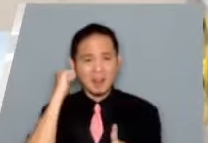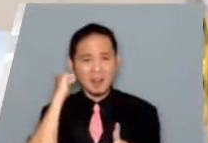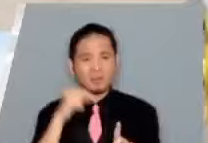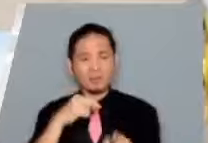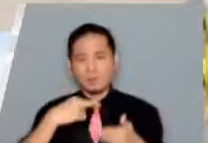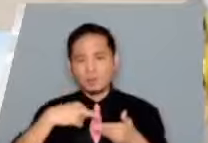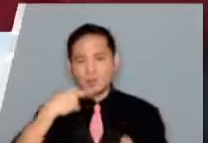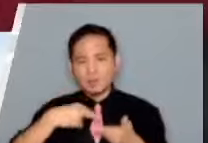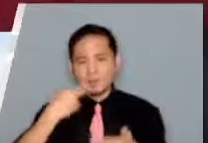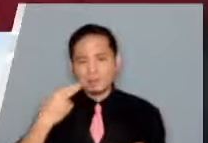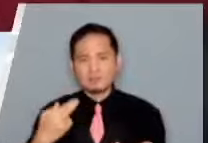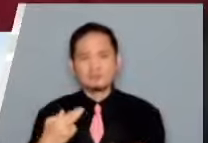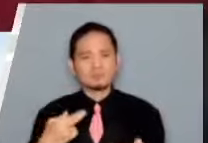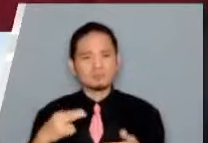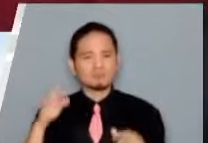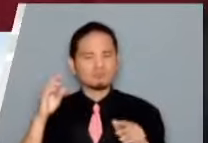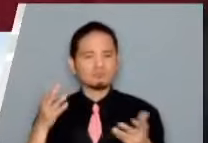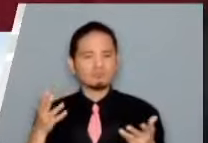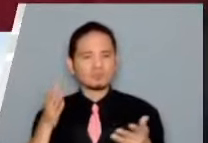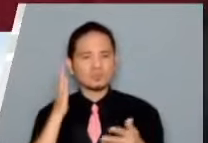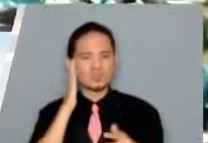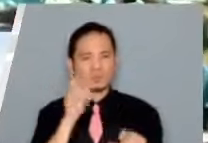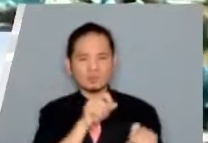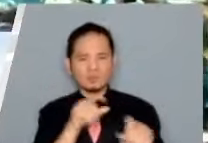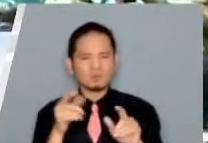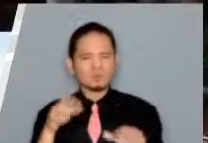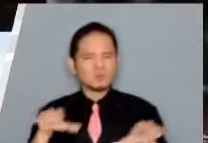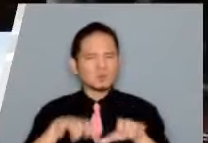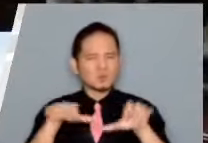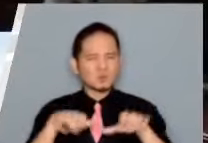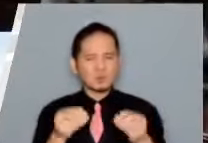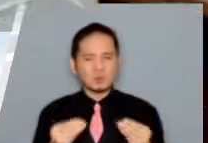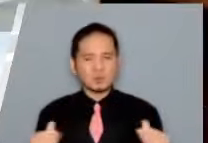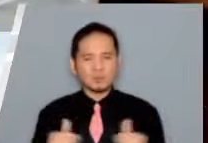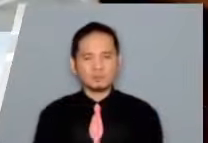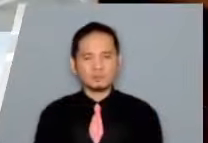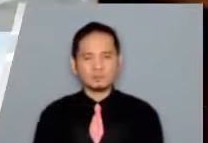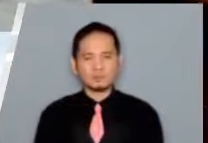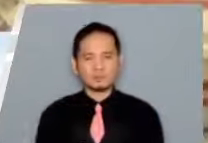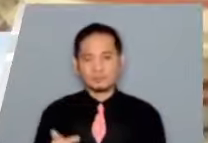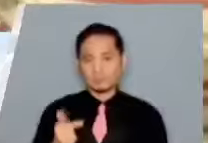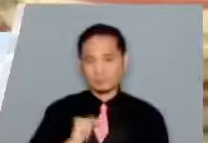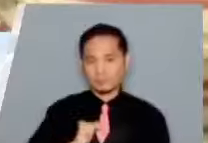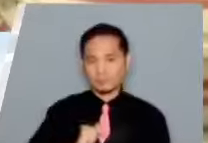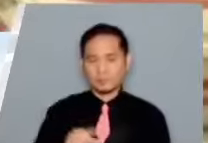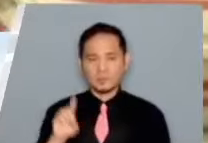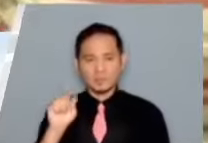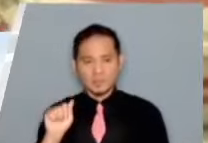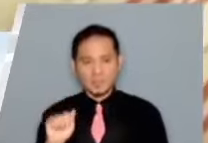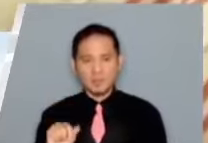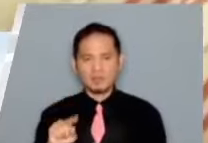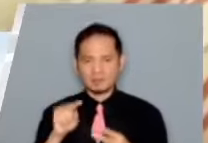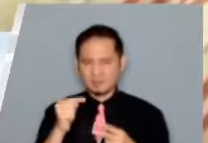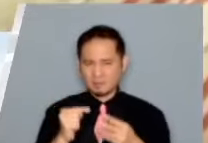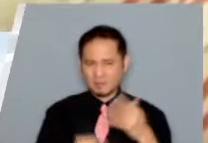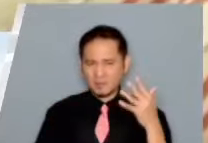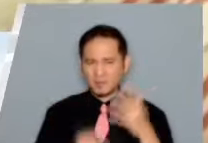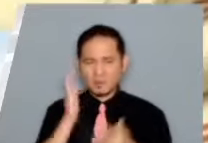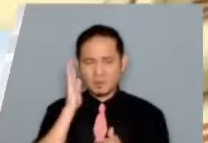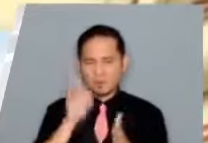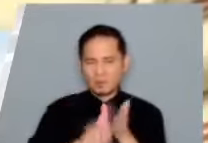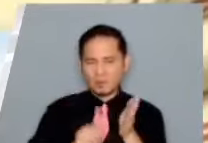pwedeng ioon yan iniimbestigahan na ng DA congreso at ng Senate Blue Ribbon committee ang palug bentaha ng walang